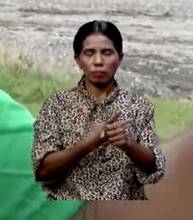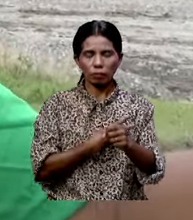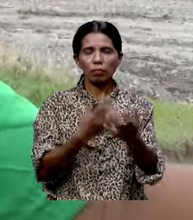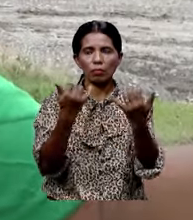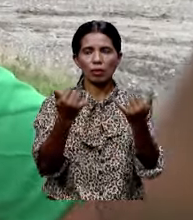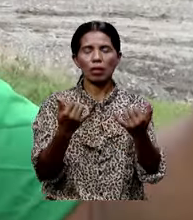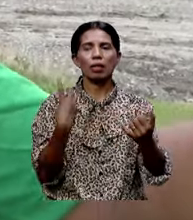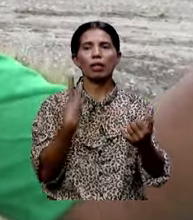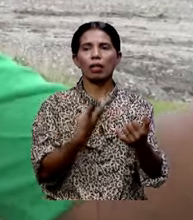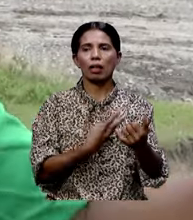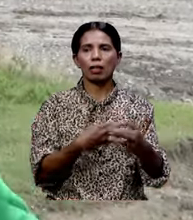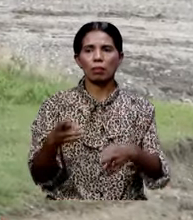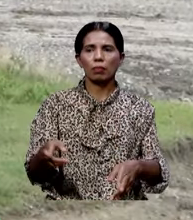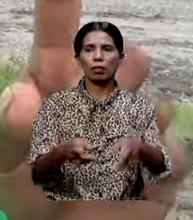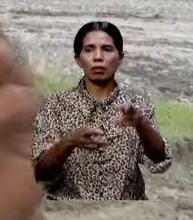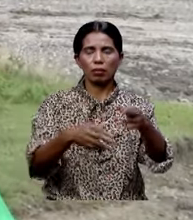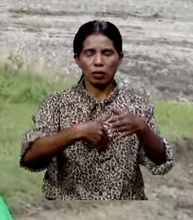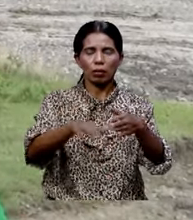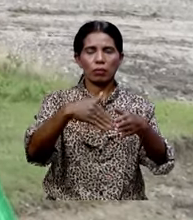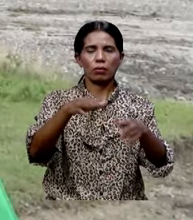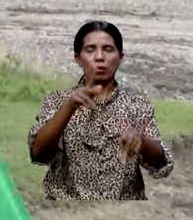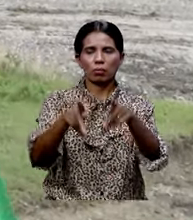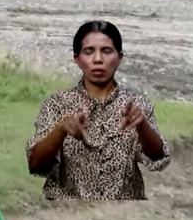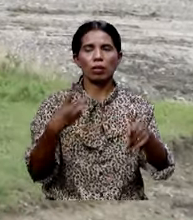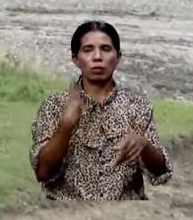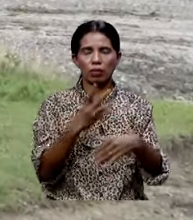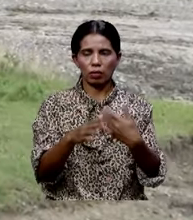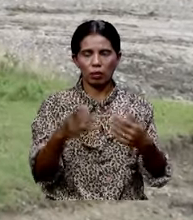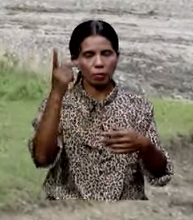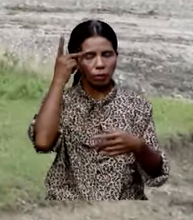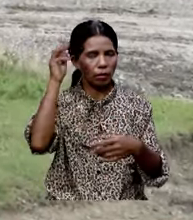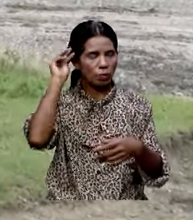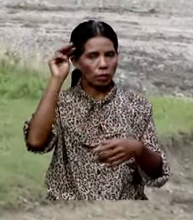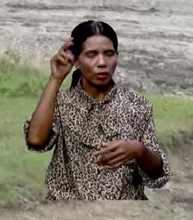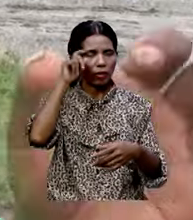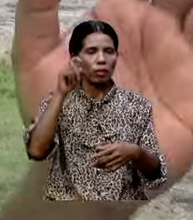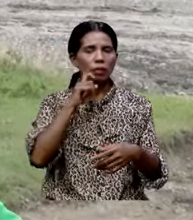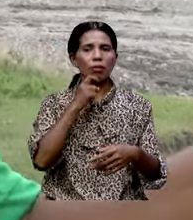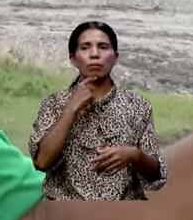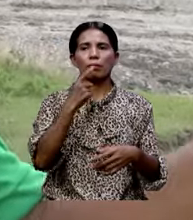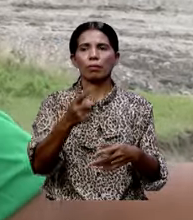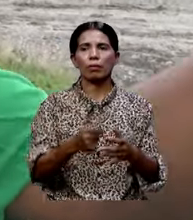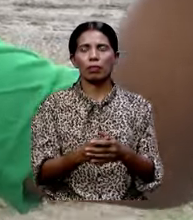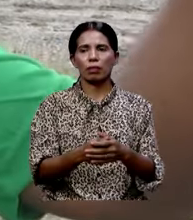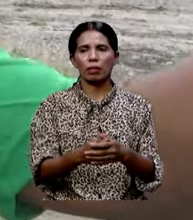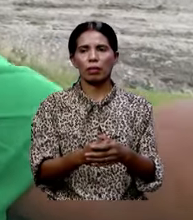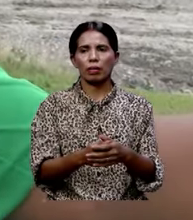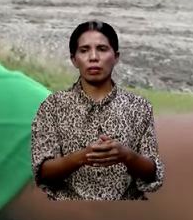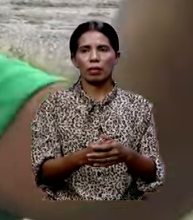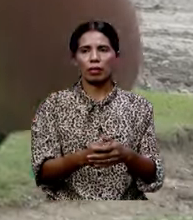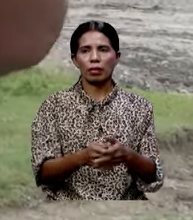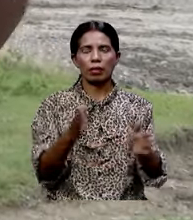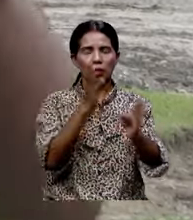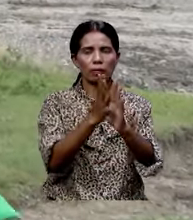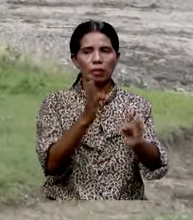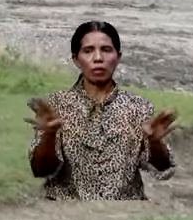realidade agora dau mota mak duni komunidade mai fali tania primeiro ministro mambot taur mata ruat mas mai promete de angkata salta mota